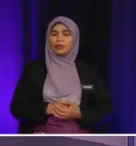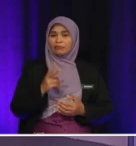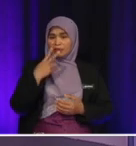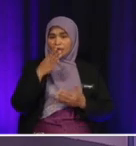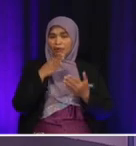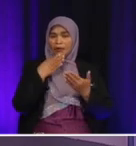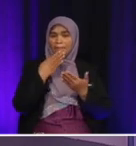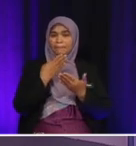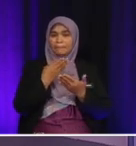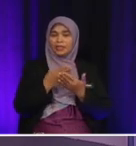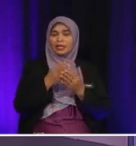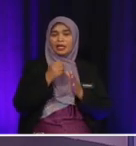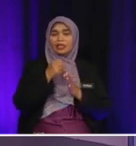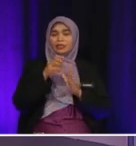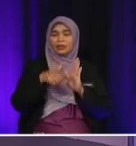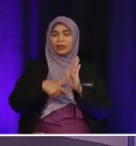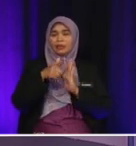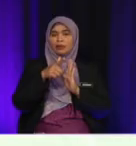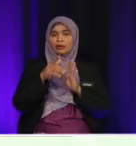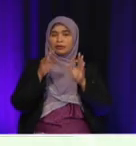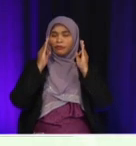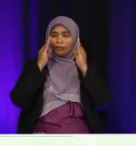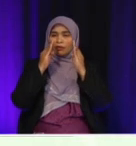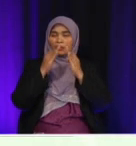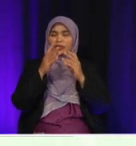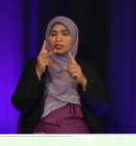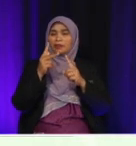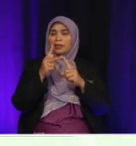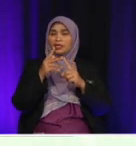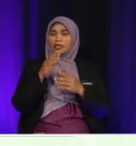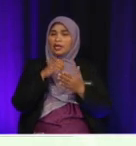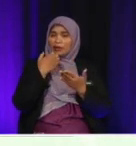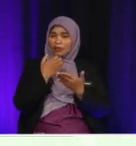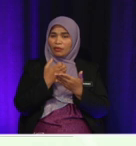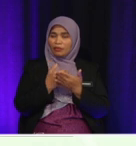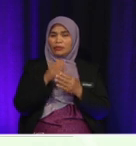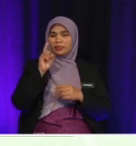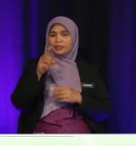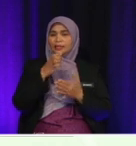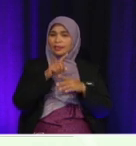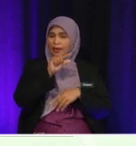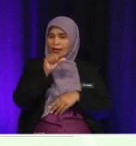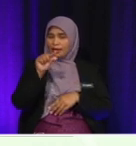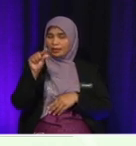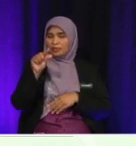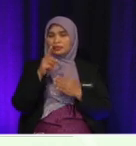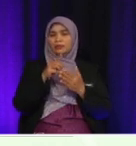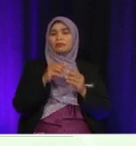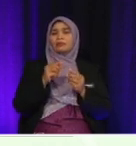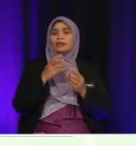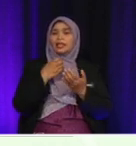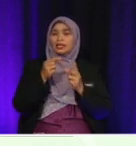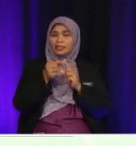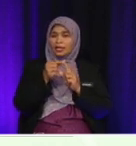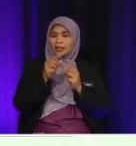hikmah kalau soalan itu berfokus kepada ekonomi pastikan anda garis ni Oh dia nak hikmah tapi aspek ekonomi